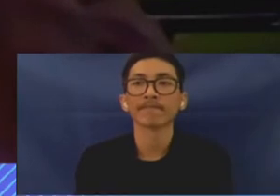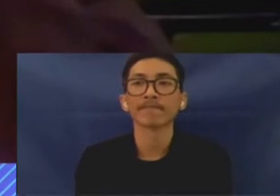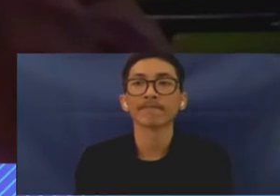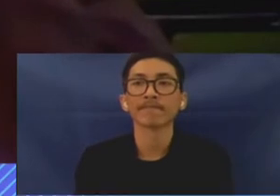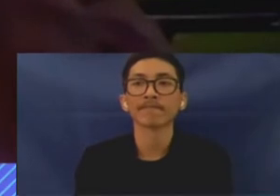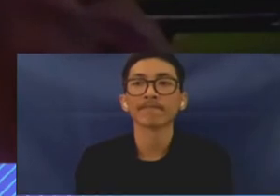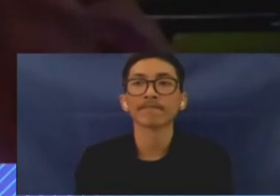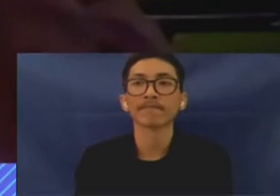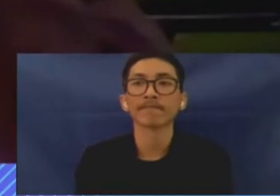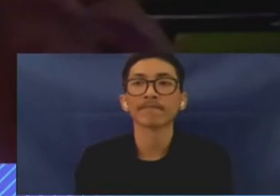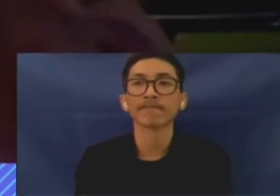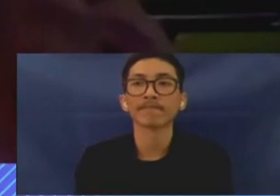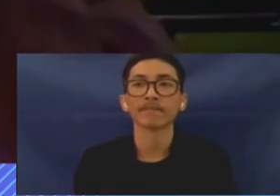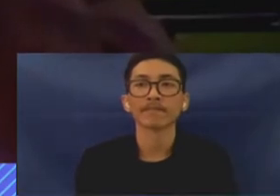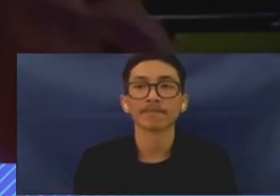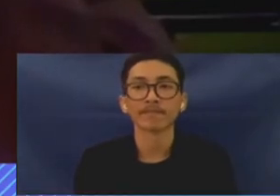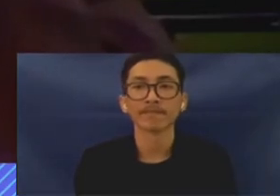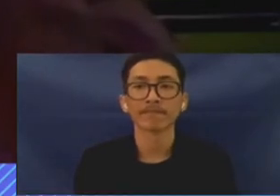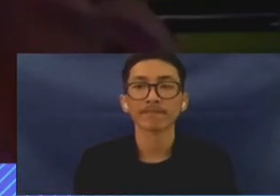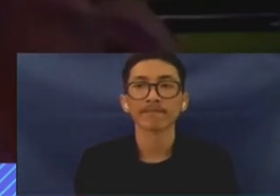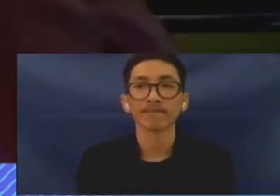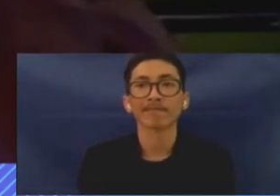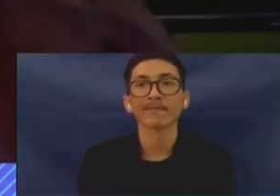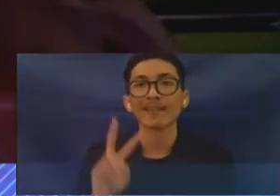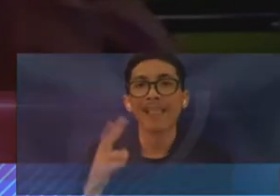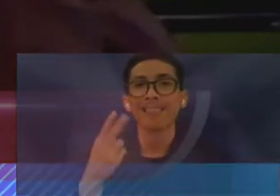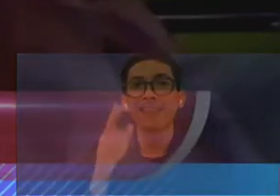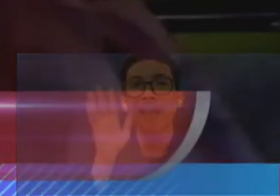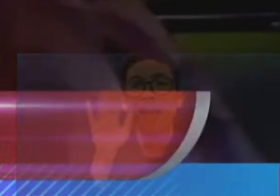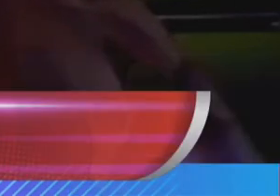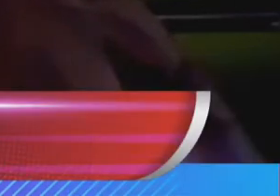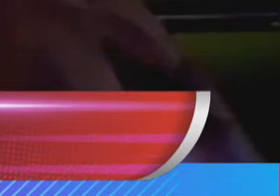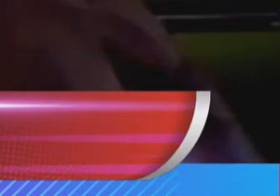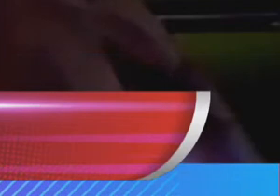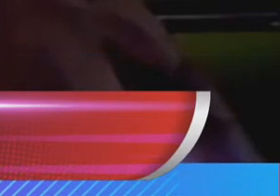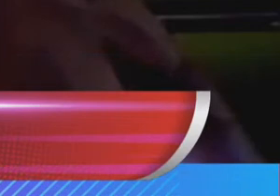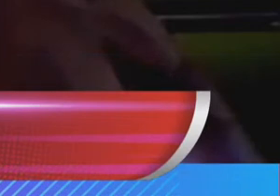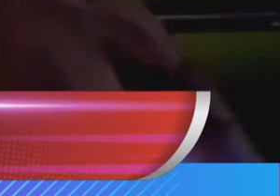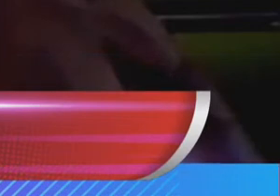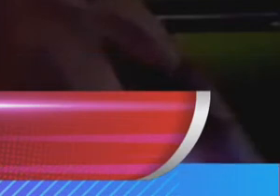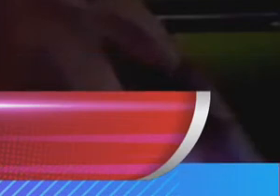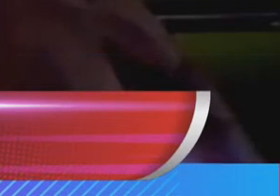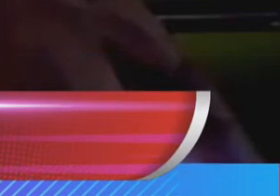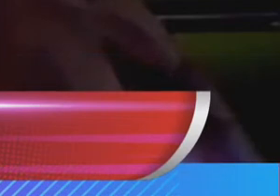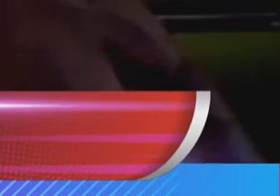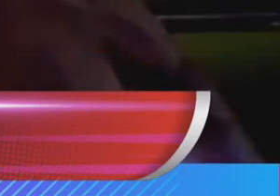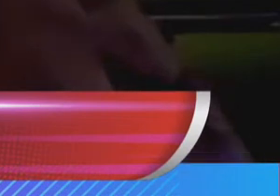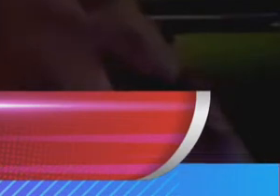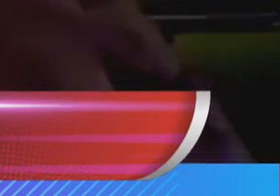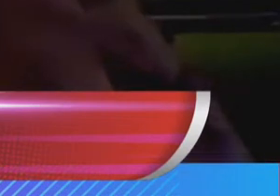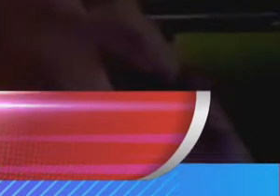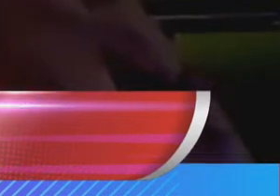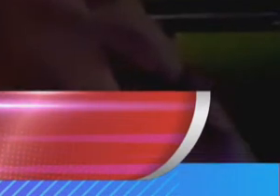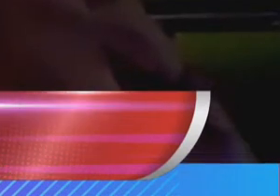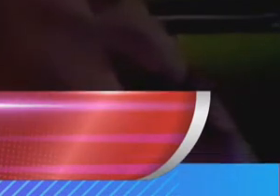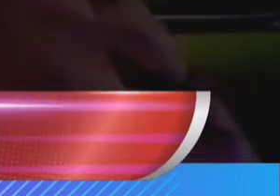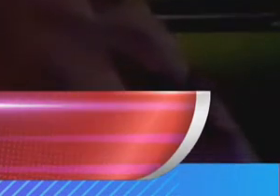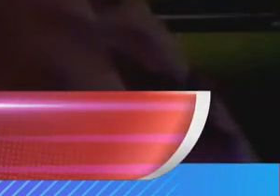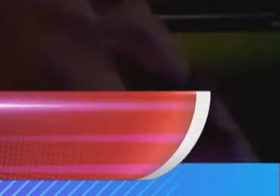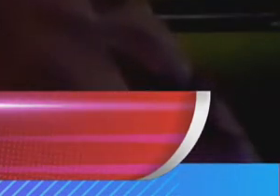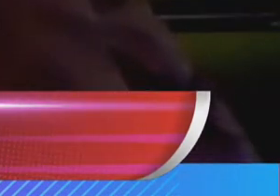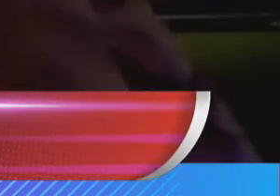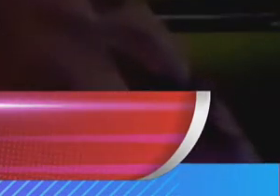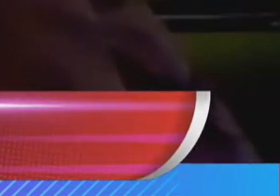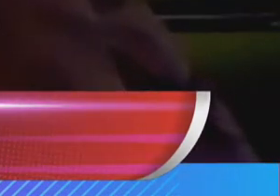of prematurity. Ini hanya dialami oleh anak-anak yang terlahir prematur. Nah,